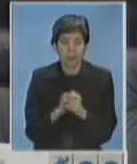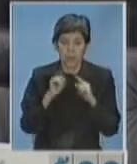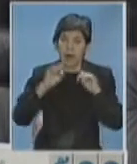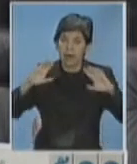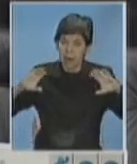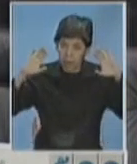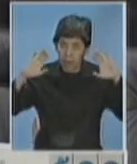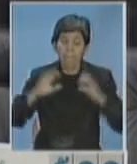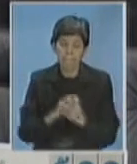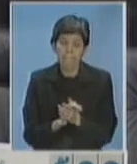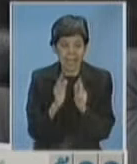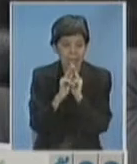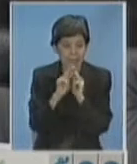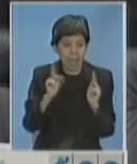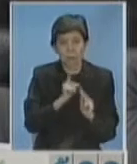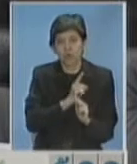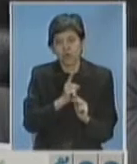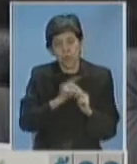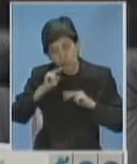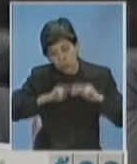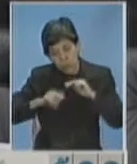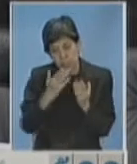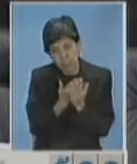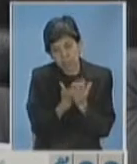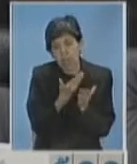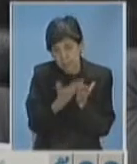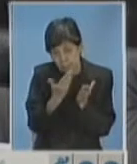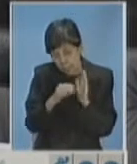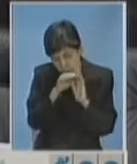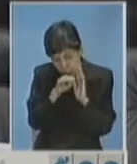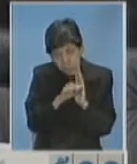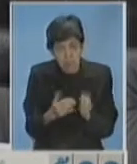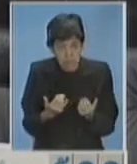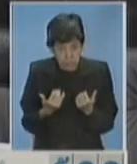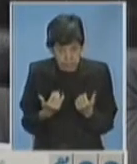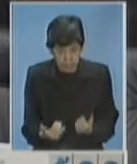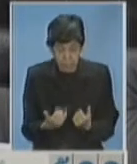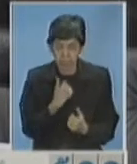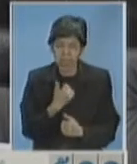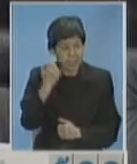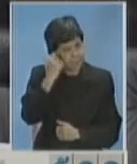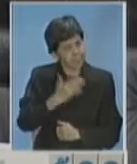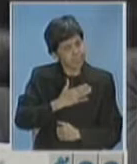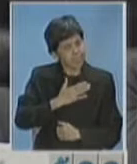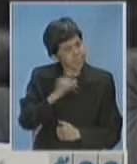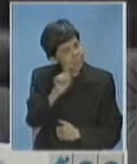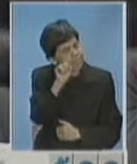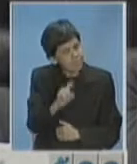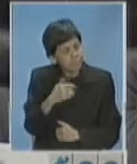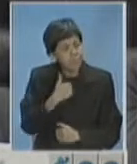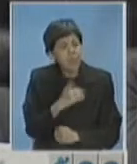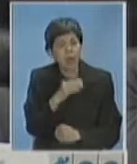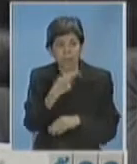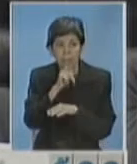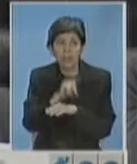บาลแล้วก็กรรมาธิการก็มีหน้าที่ไปตรวจสอบขอคำใช้จ่ายนะคะในวันนี้เนี่ยข้อสังเกตของดิฉันนะคะที่จะได้กลับเรียนท่านประ